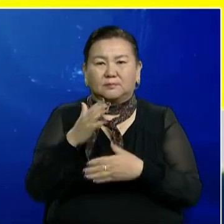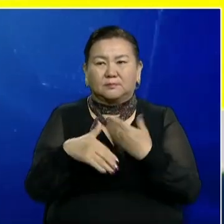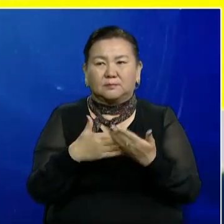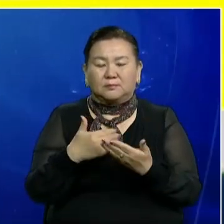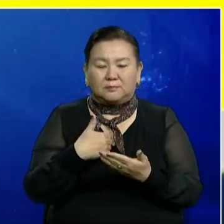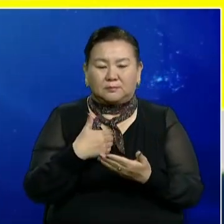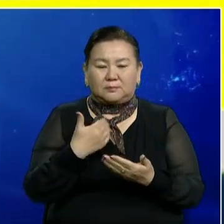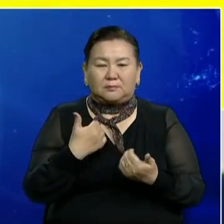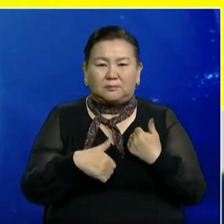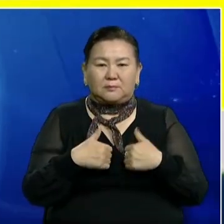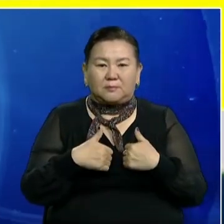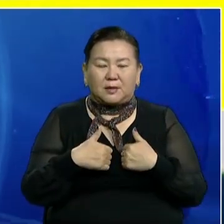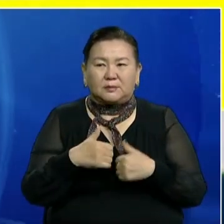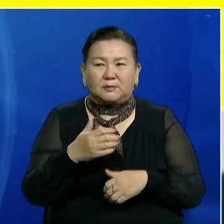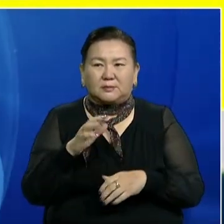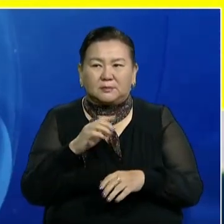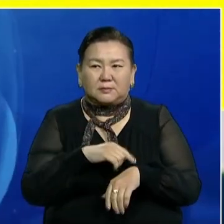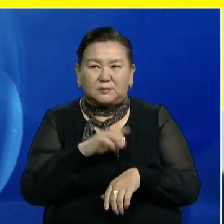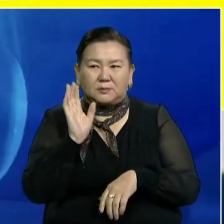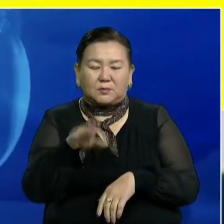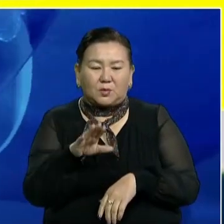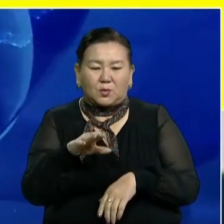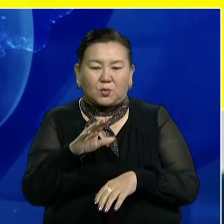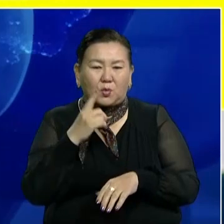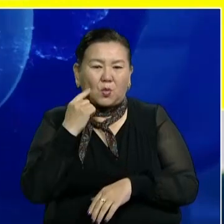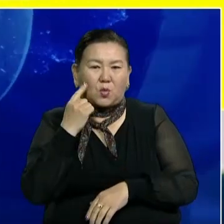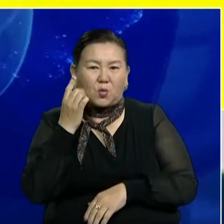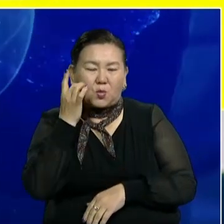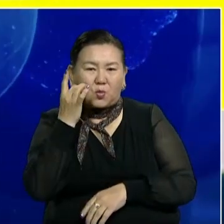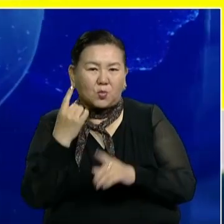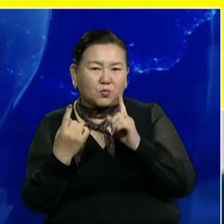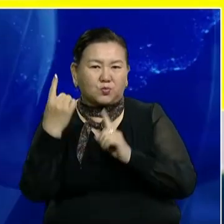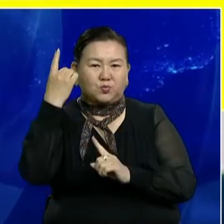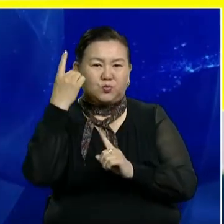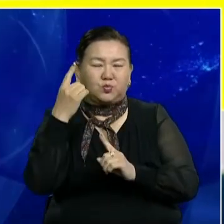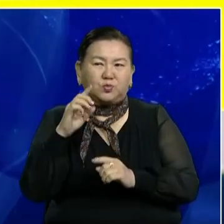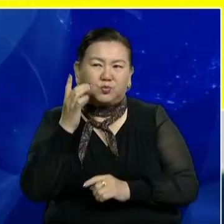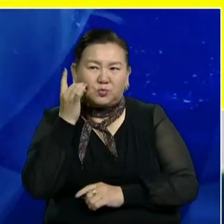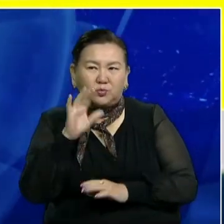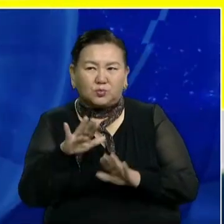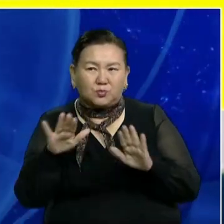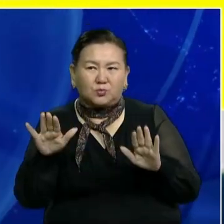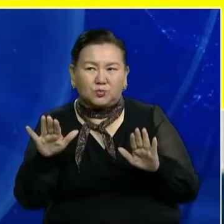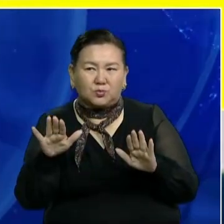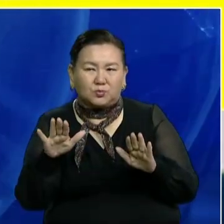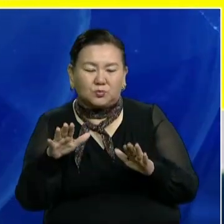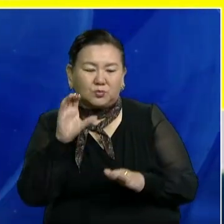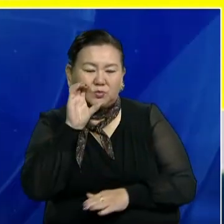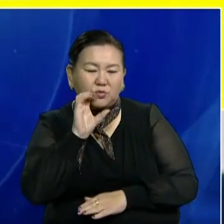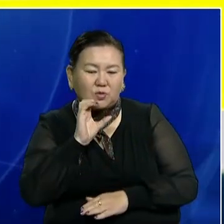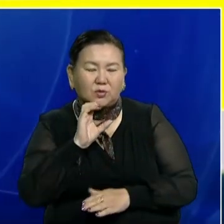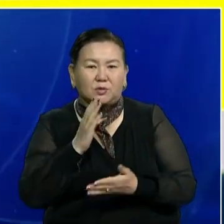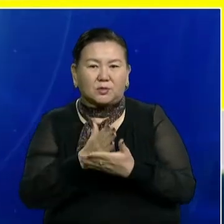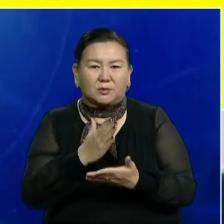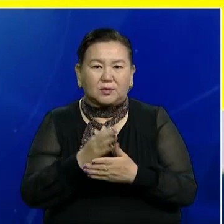яг багш хэлсний дараа ингээд бодоод яалт ч хүүе хүүд нэр огт маллалт өгш штэ. Яагаад ингээд вэ? Бид нар ч гэсэн өөрт нь ингээд айгу сонирхолтой зүйл болцсон